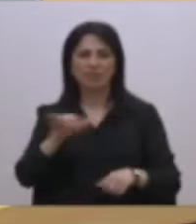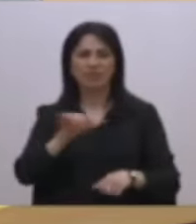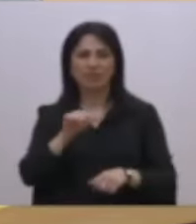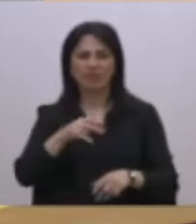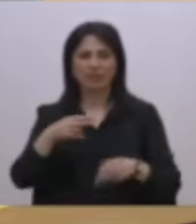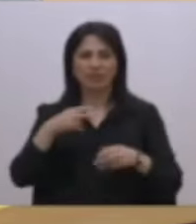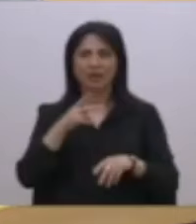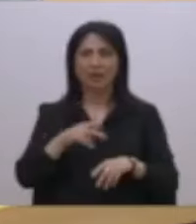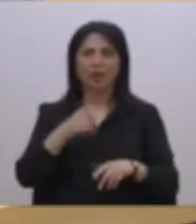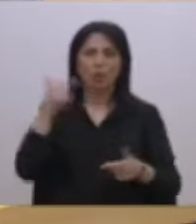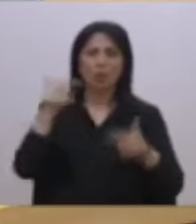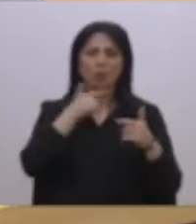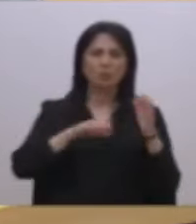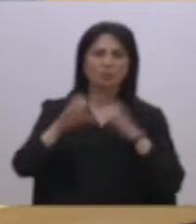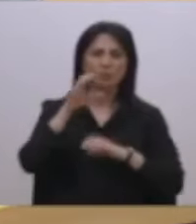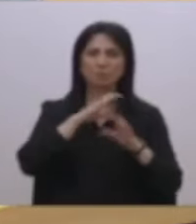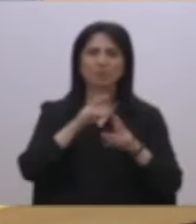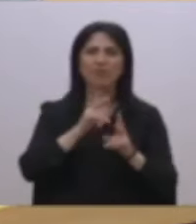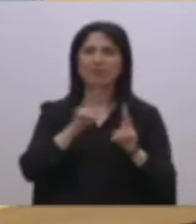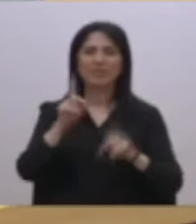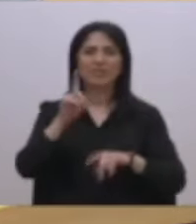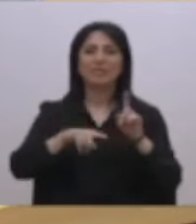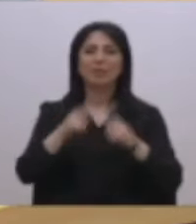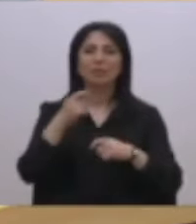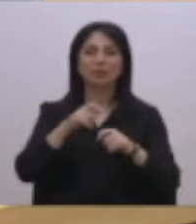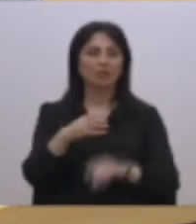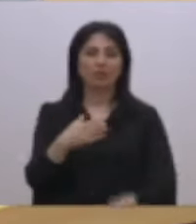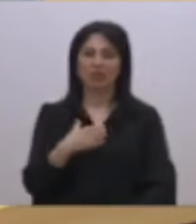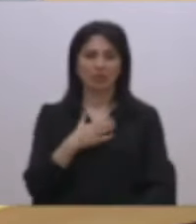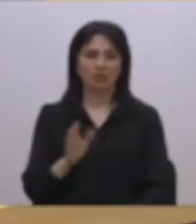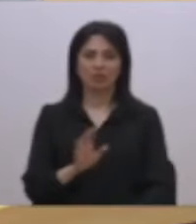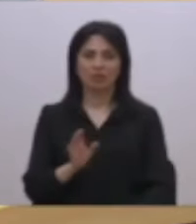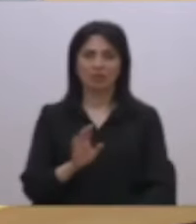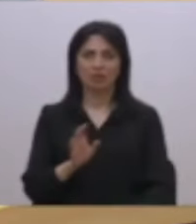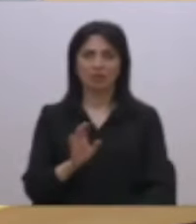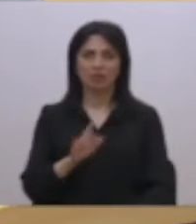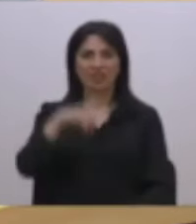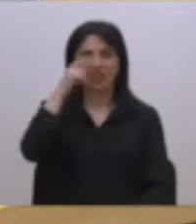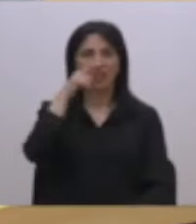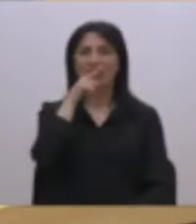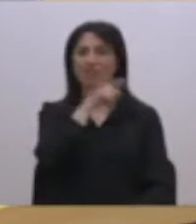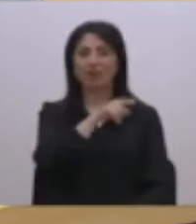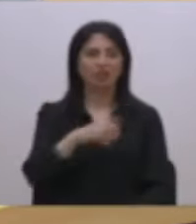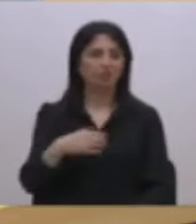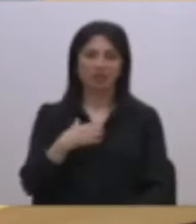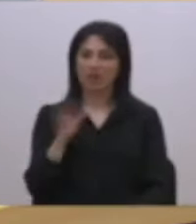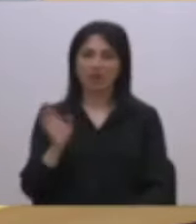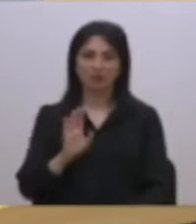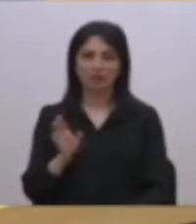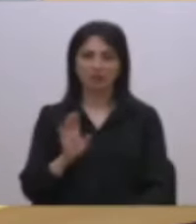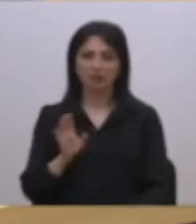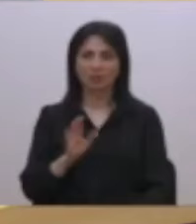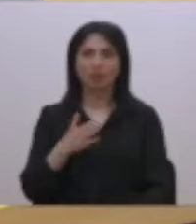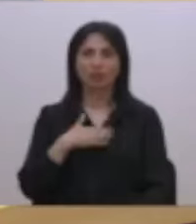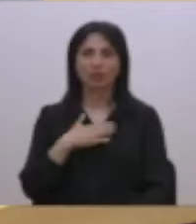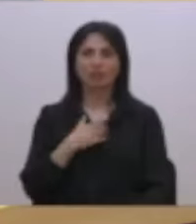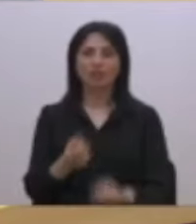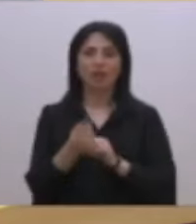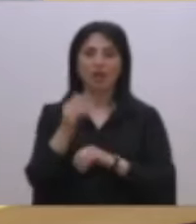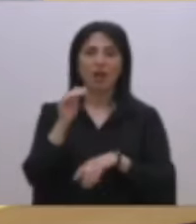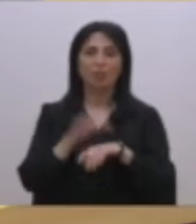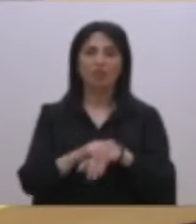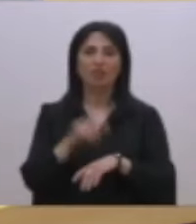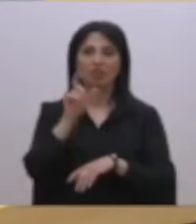ვიღაც უზრდელების, არც ვიღაც სამშობლოს გამყიდველების, არც ვიღაც ბიძინა ივანიშვილის არეშინია. ჩვენ